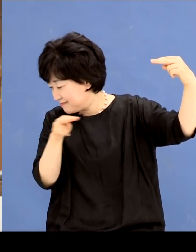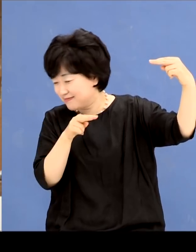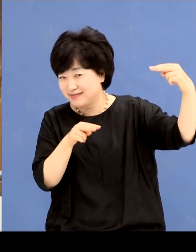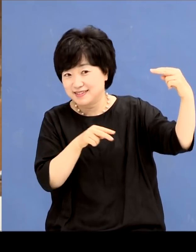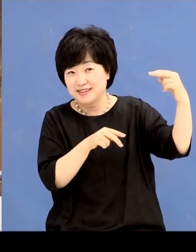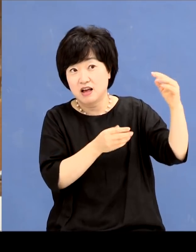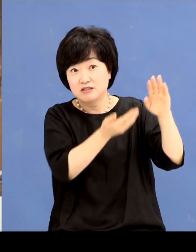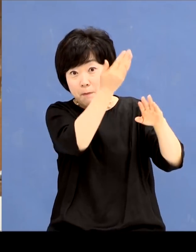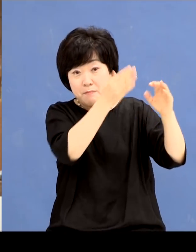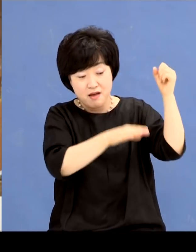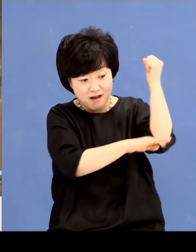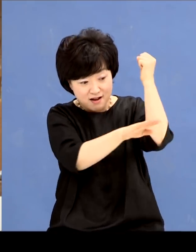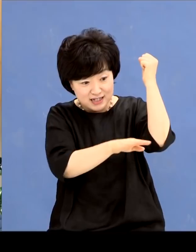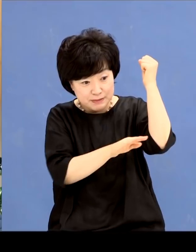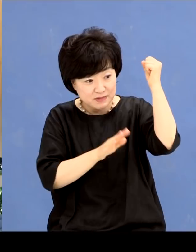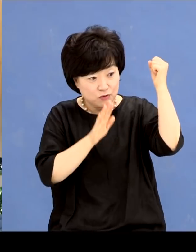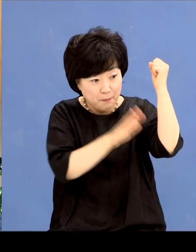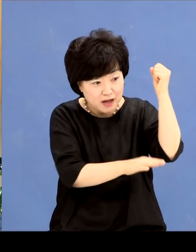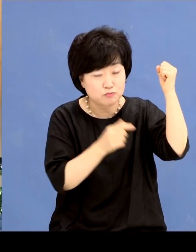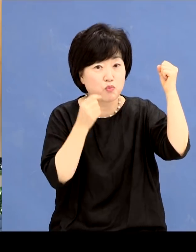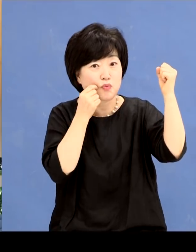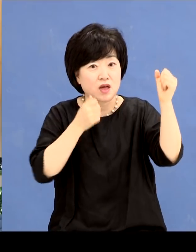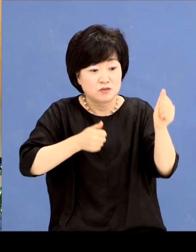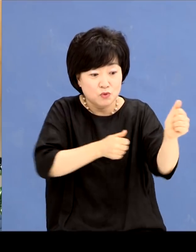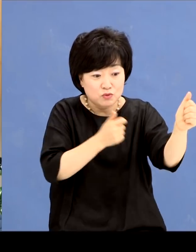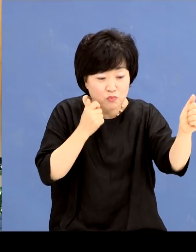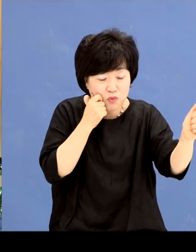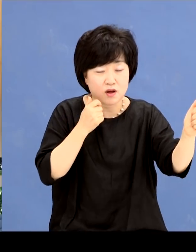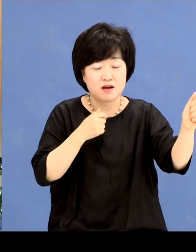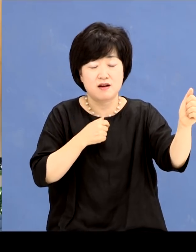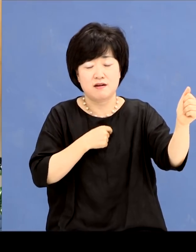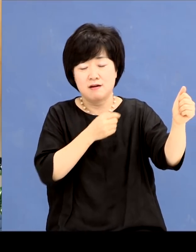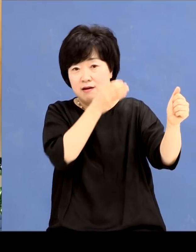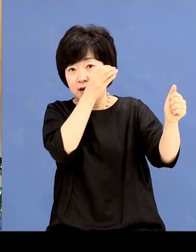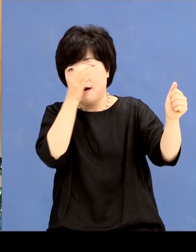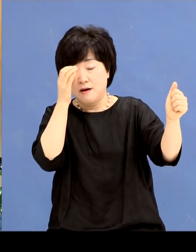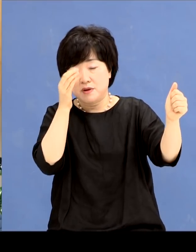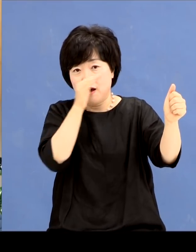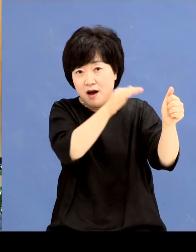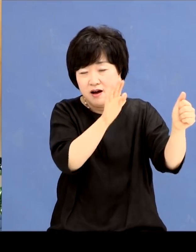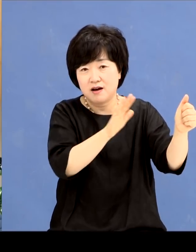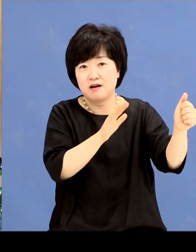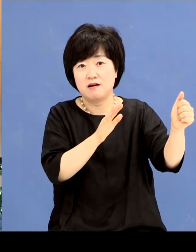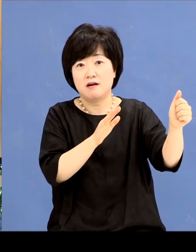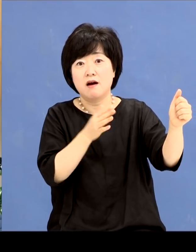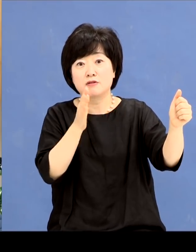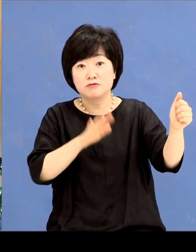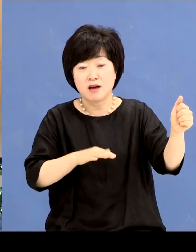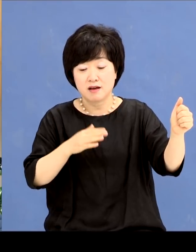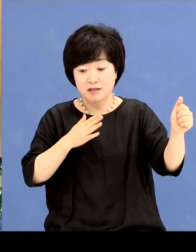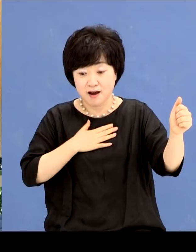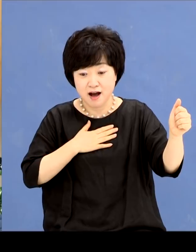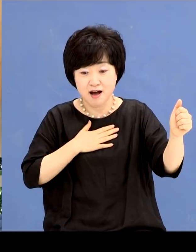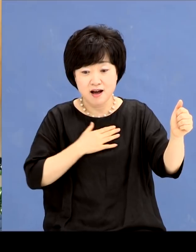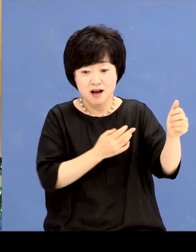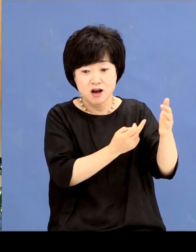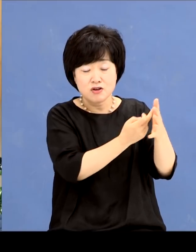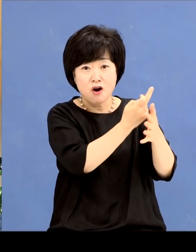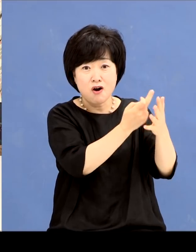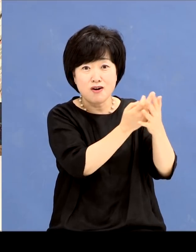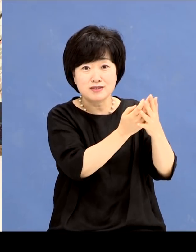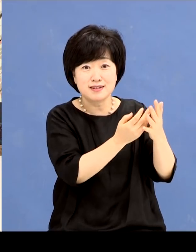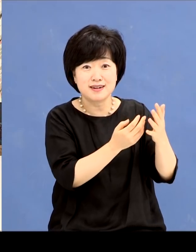정말 그림자도 이렇게 밟지 못했어요. 그런데 제가 형님들을 찾아가서 끌어안고 기도를